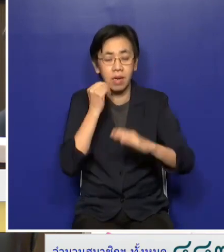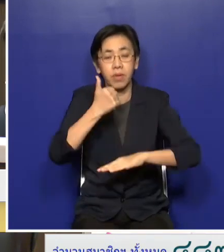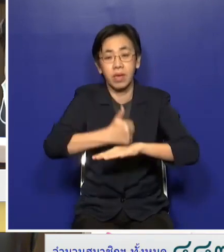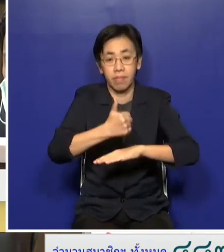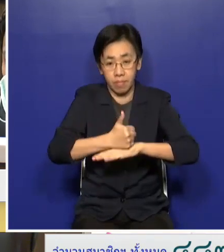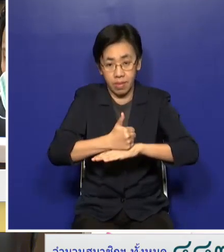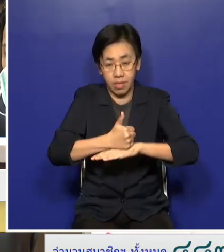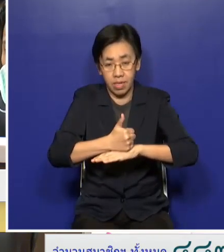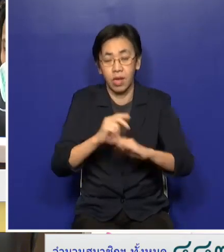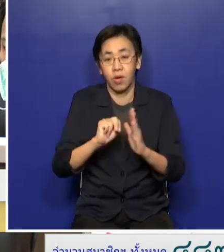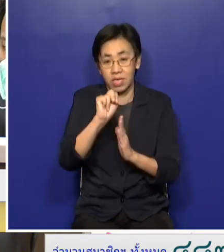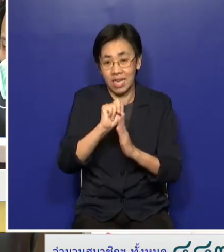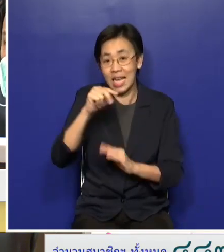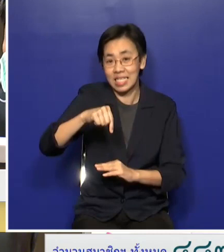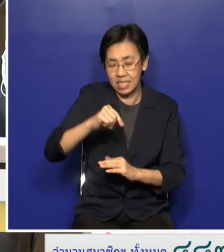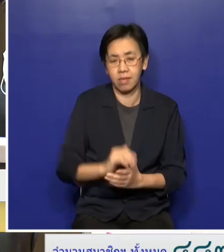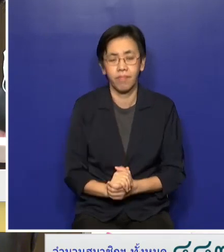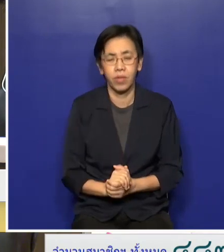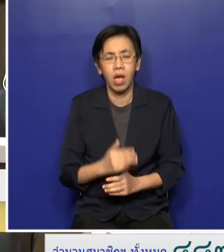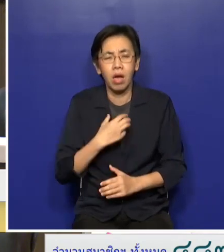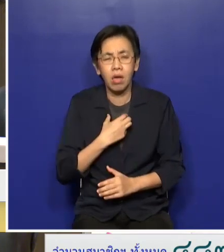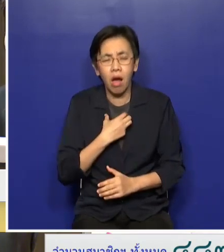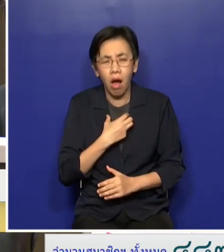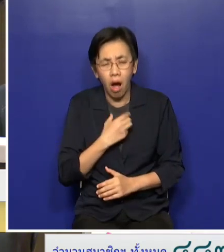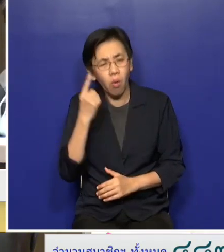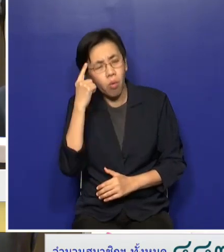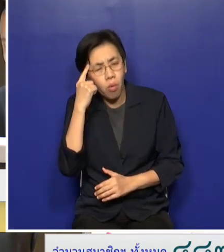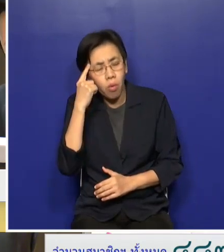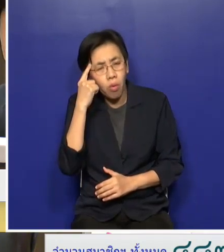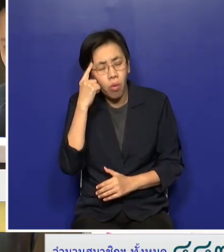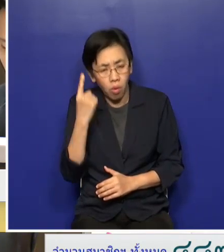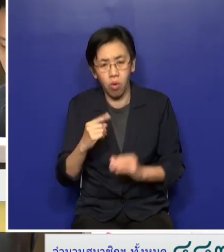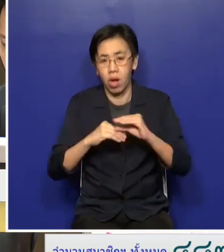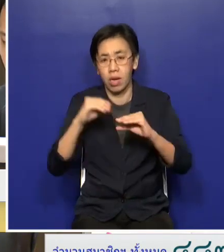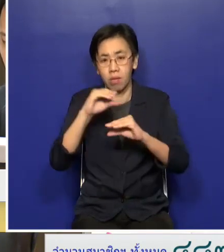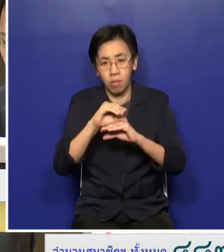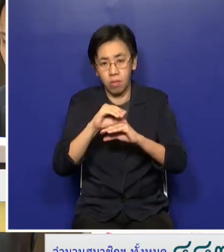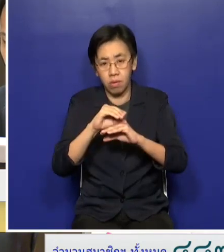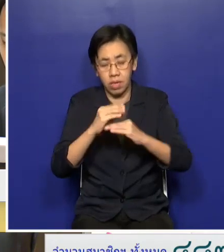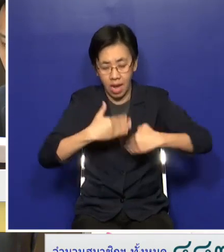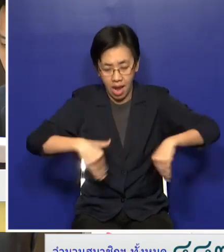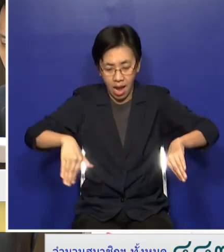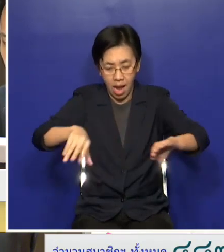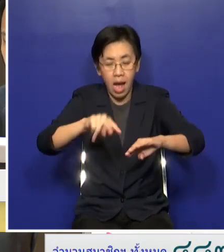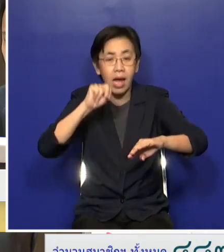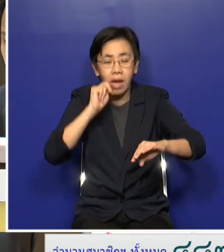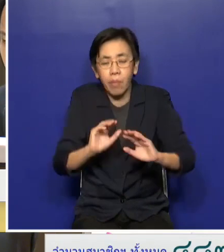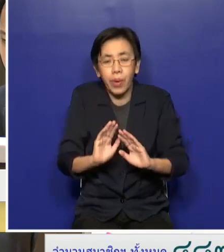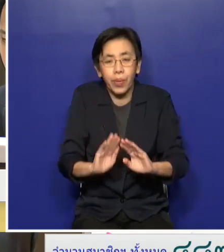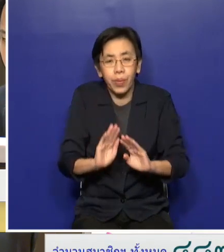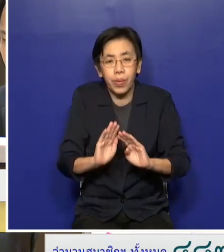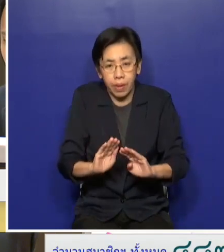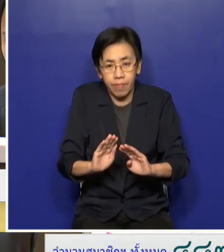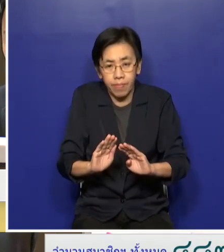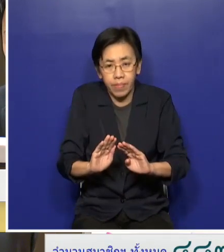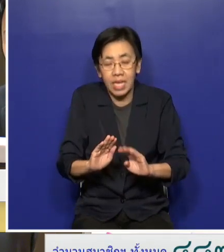างจังหวัดน่านอยากให้ช่วยติดตามความคืบหน้าของโครงการก่อสร้างอ่างเก็บน้ำก่อนตำบลพญา